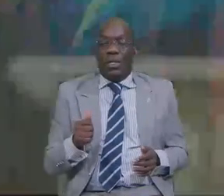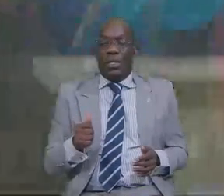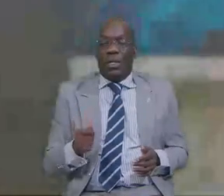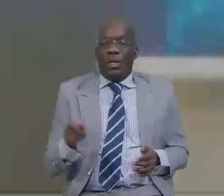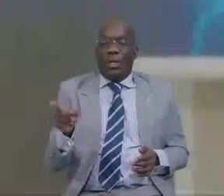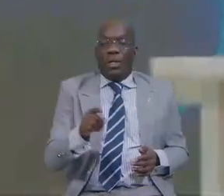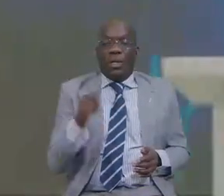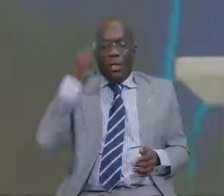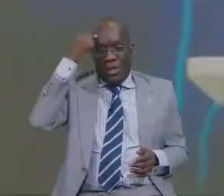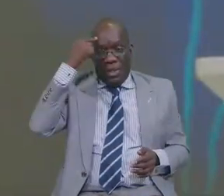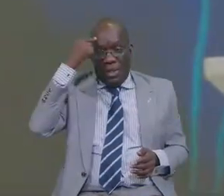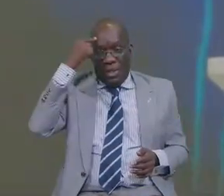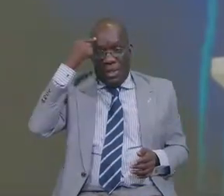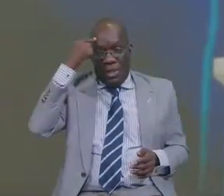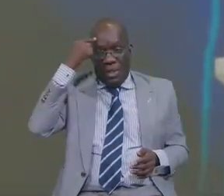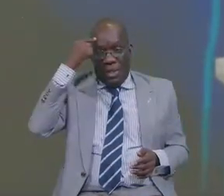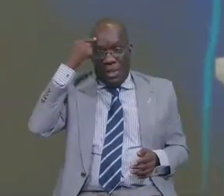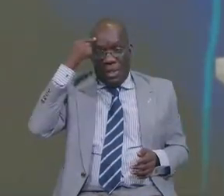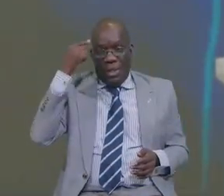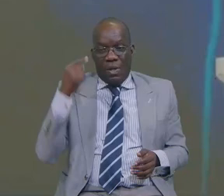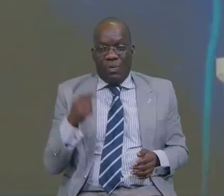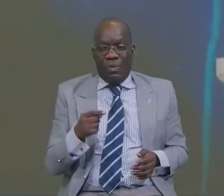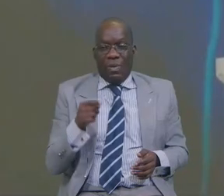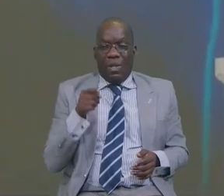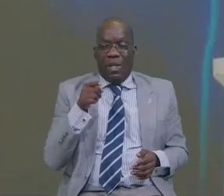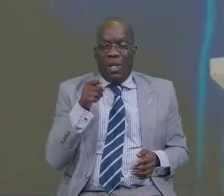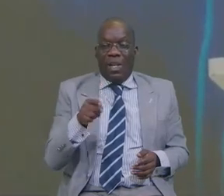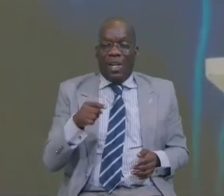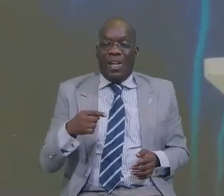Il pensait, et il était debout là. J'ai encore tiré sa veste.